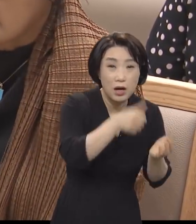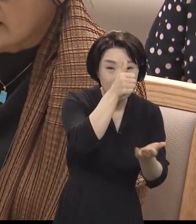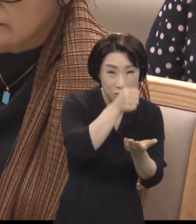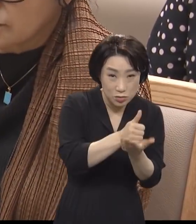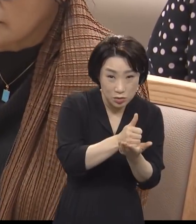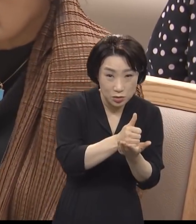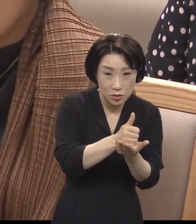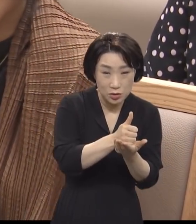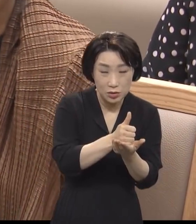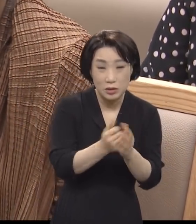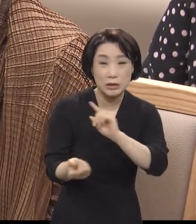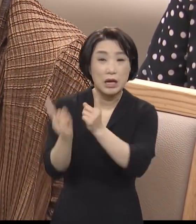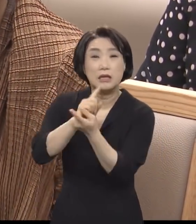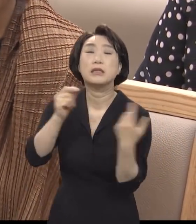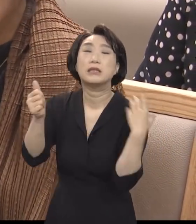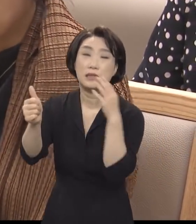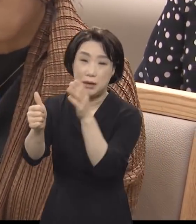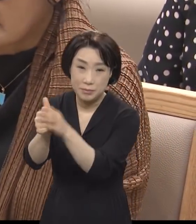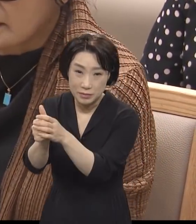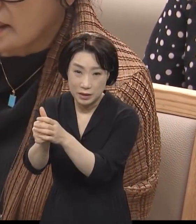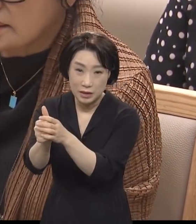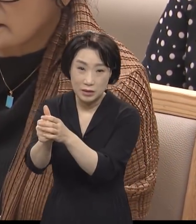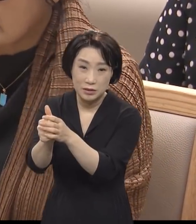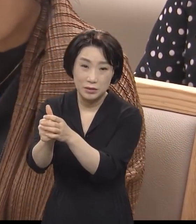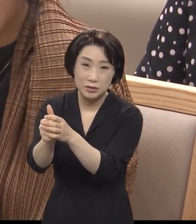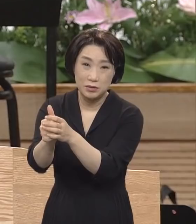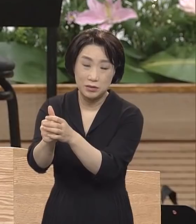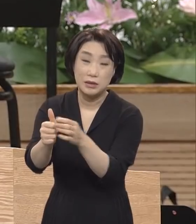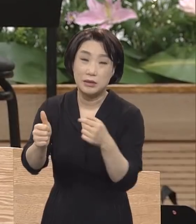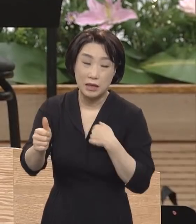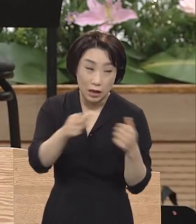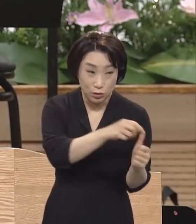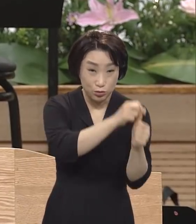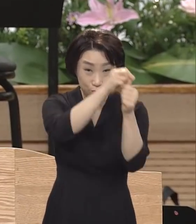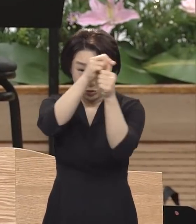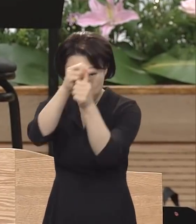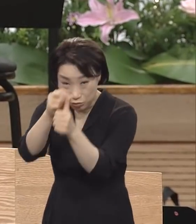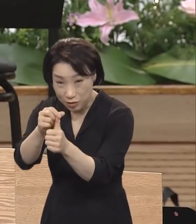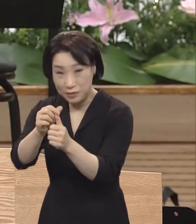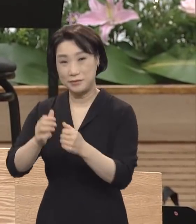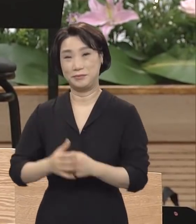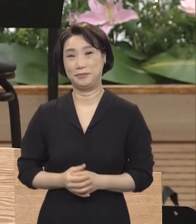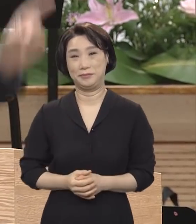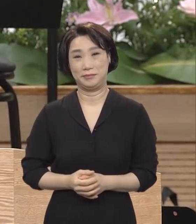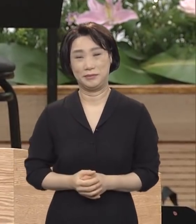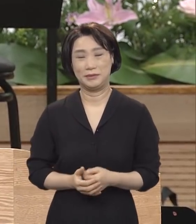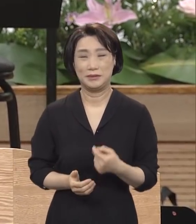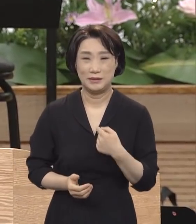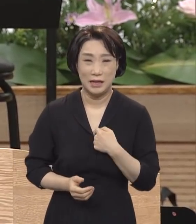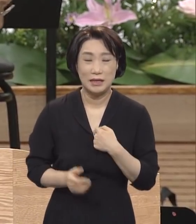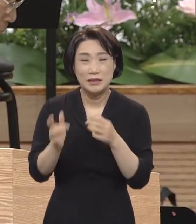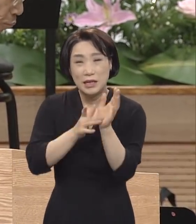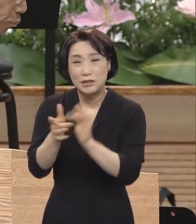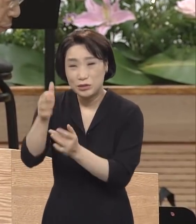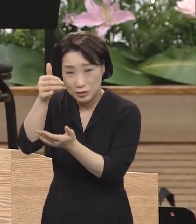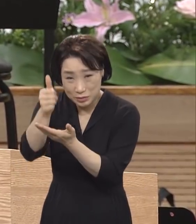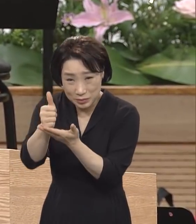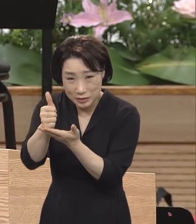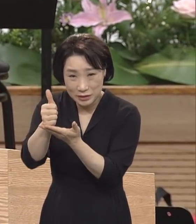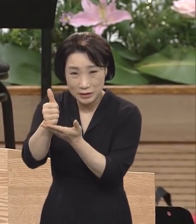대신 담당하시고 나를 구원하셨습니다 나는 예수님이